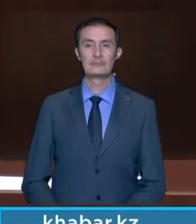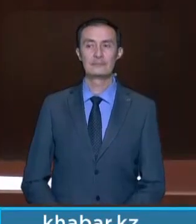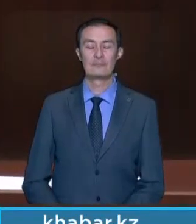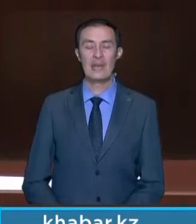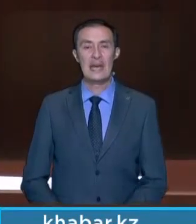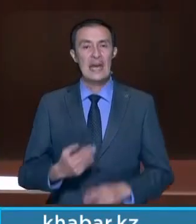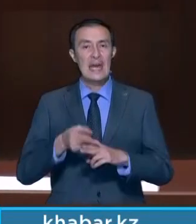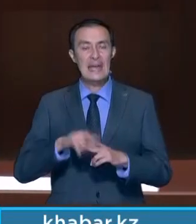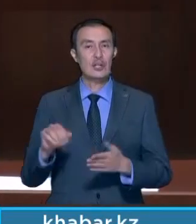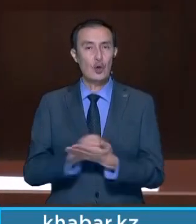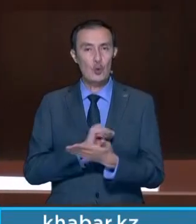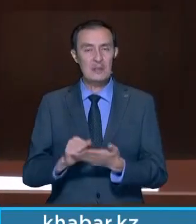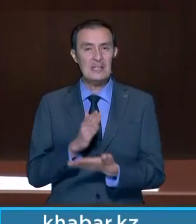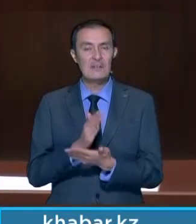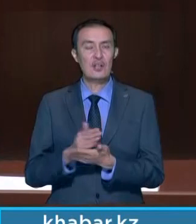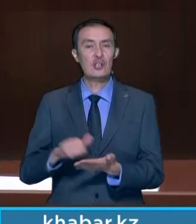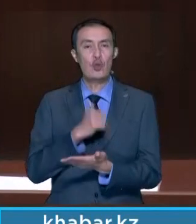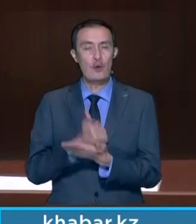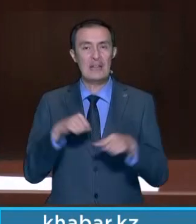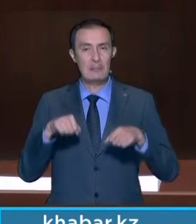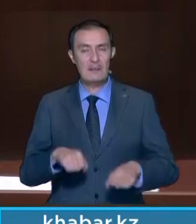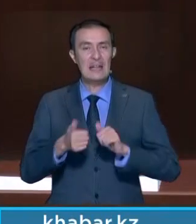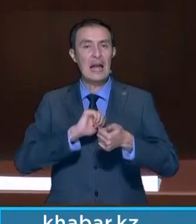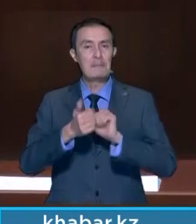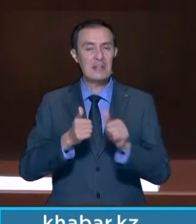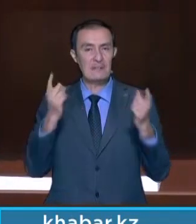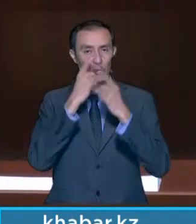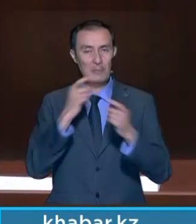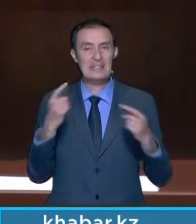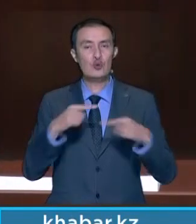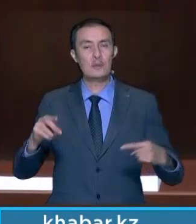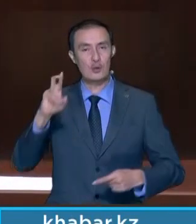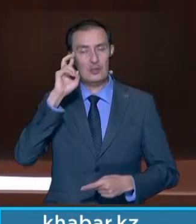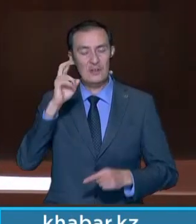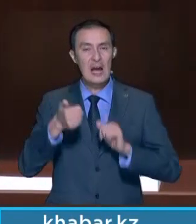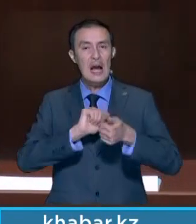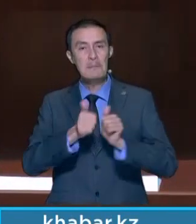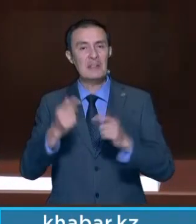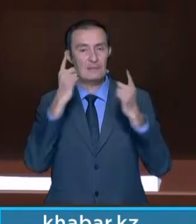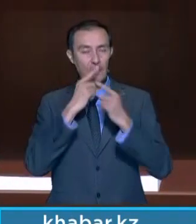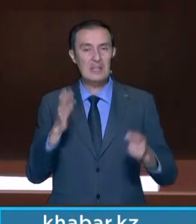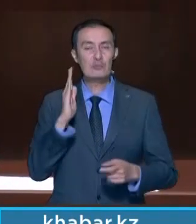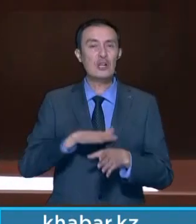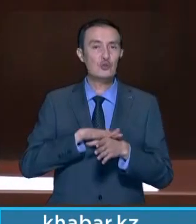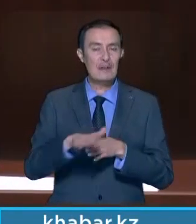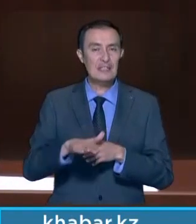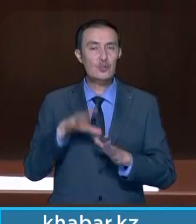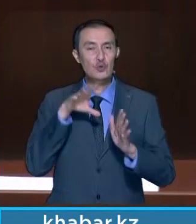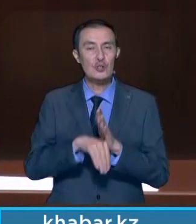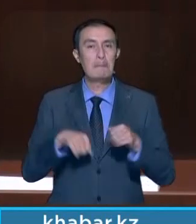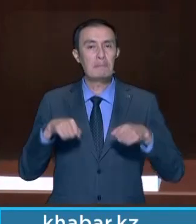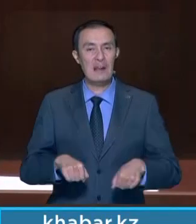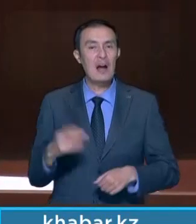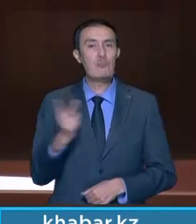Этот документ создает правовые основания для обмена данными с другими странами Согласно ему обмен информацией будет осуществляться с учетом